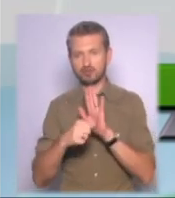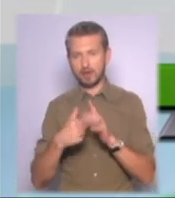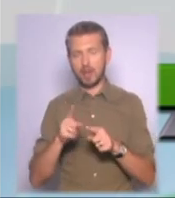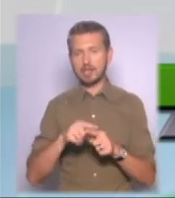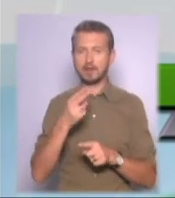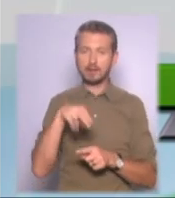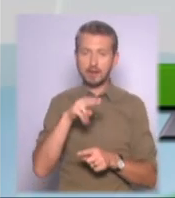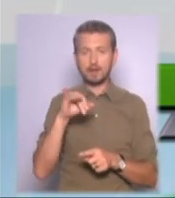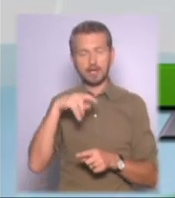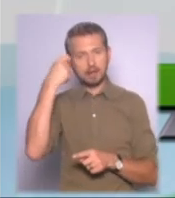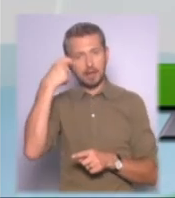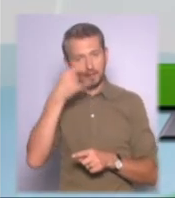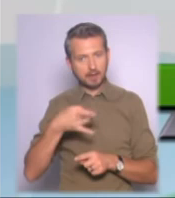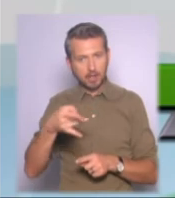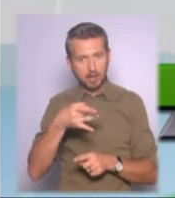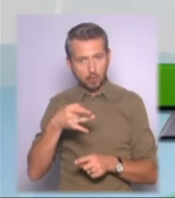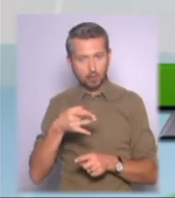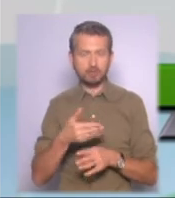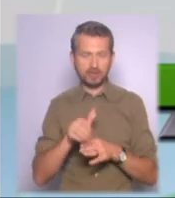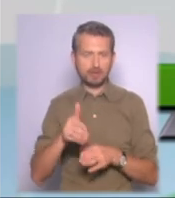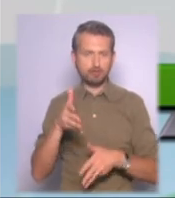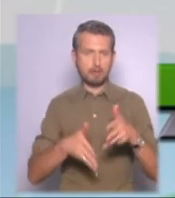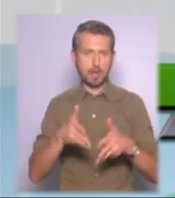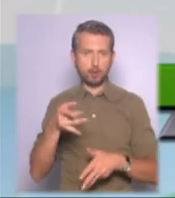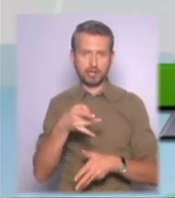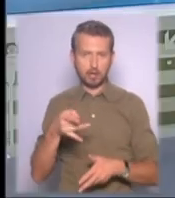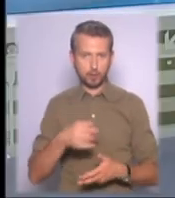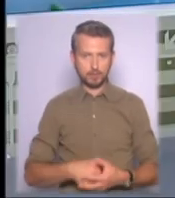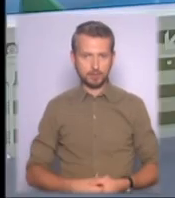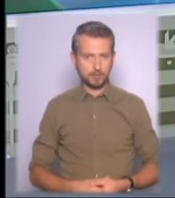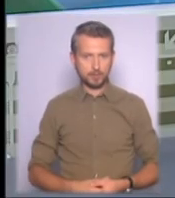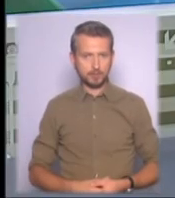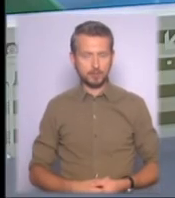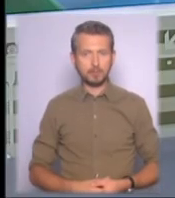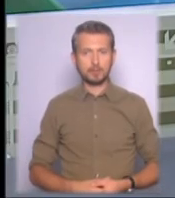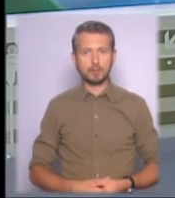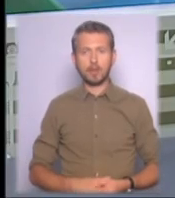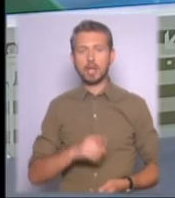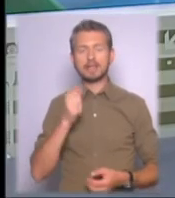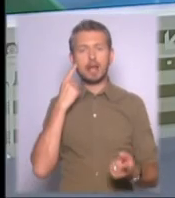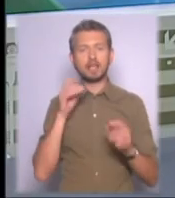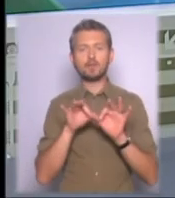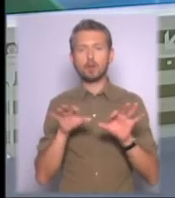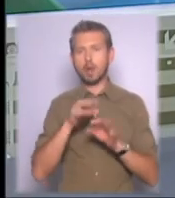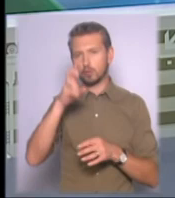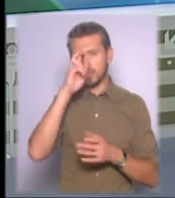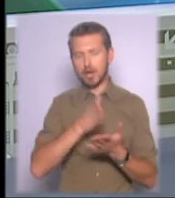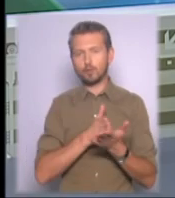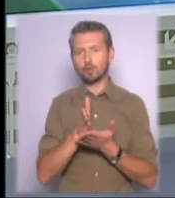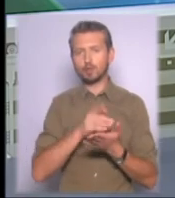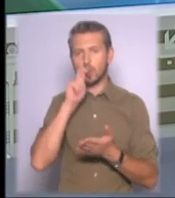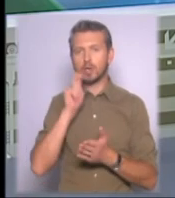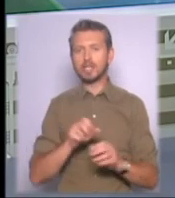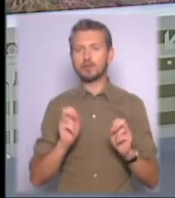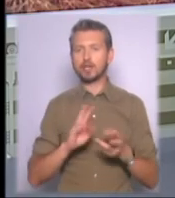Деснянский, Дарнинский район, частично Оболонский. За інформацією Державної служби України з